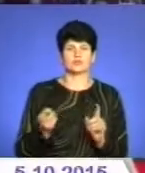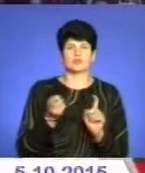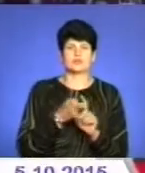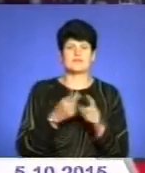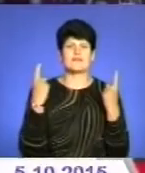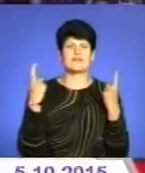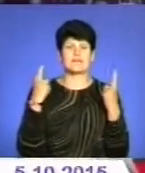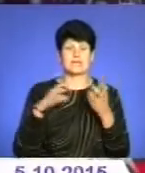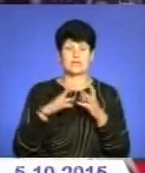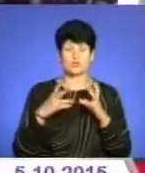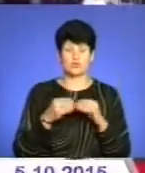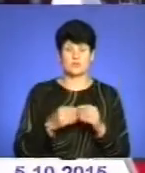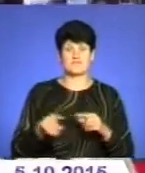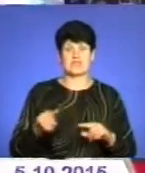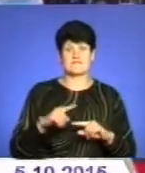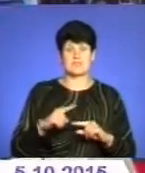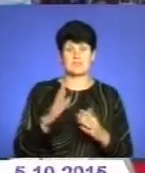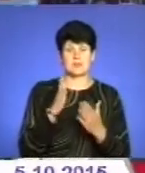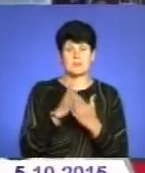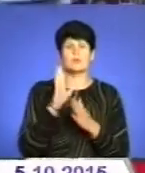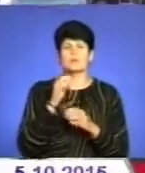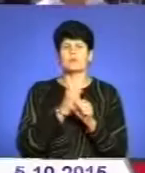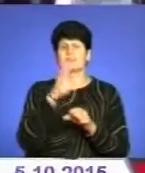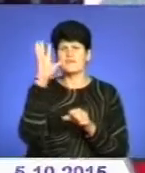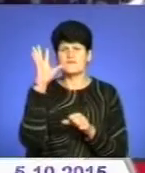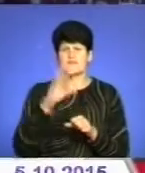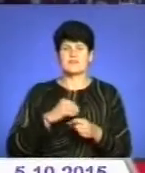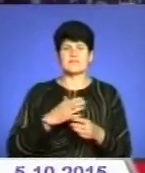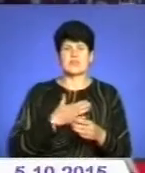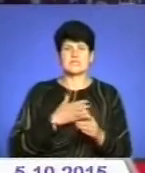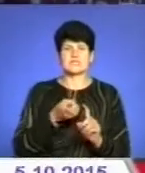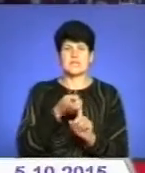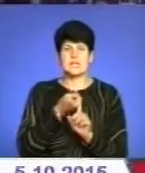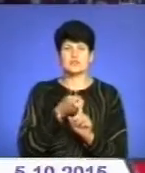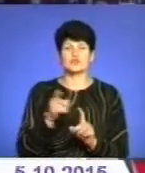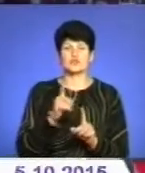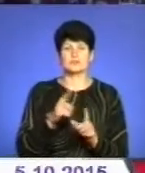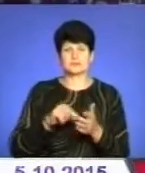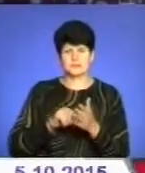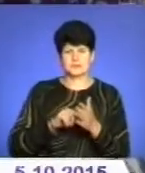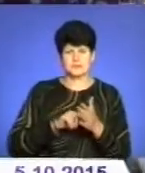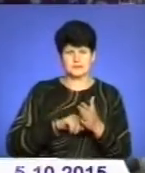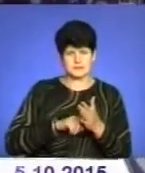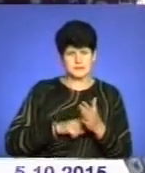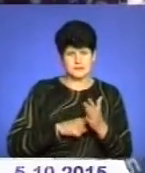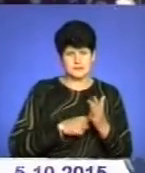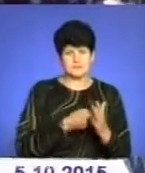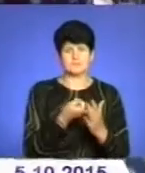вагома сума. Ми вже на фінішній прямій, будемо робити все, абсолютно все від нас залежне, щоб дожати групу, як кажуть в нас, так.